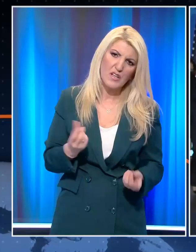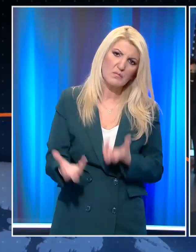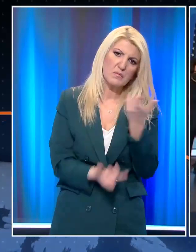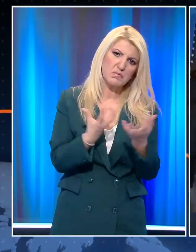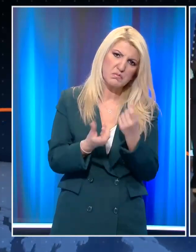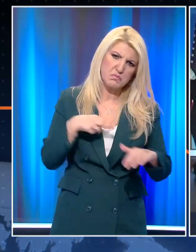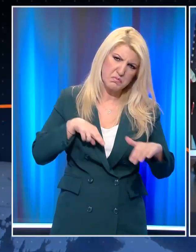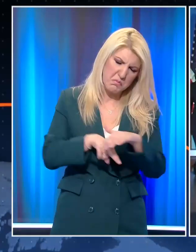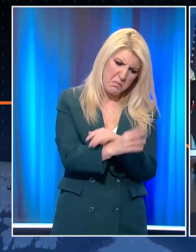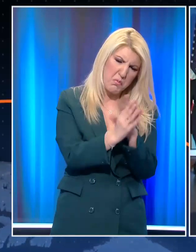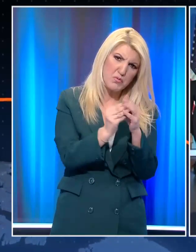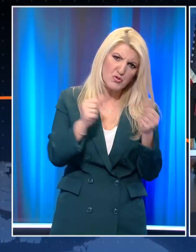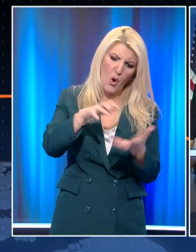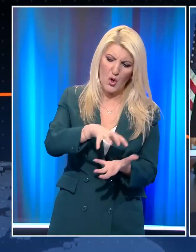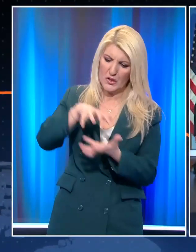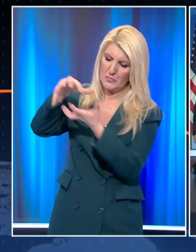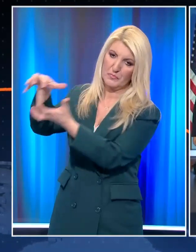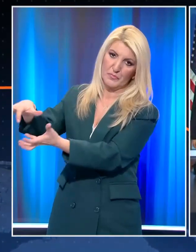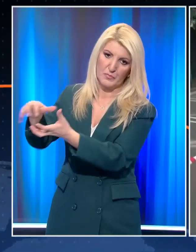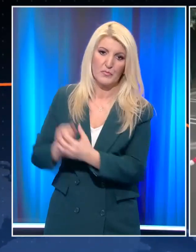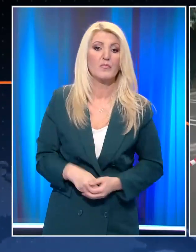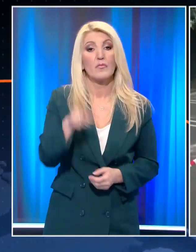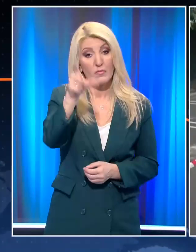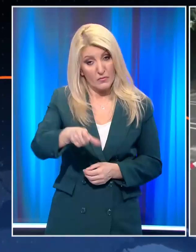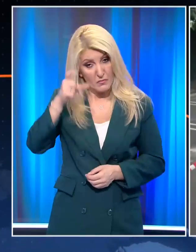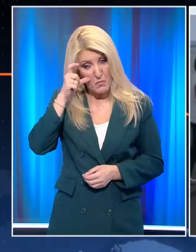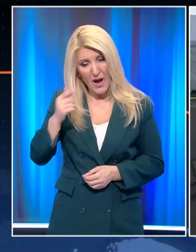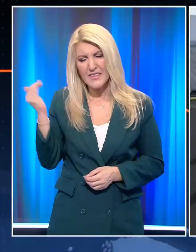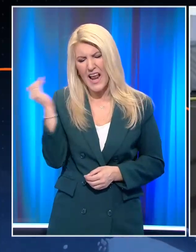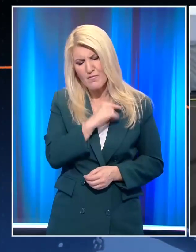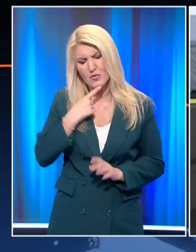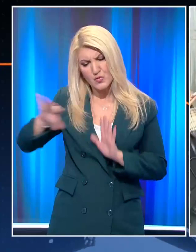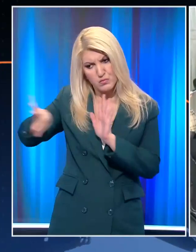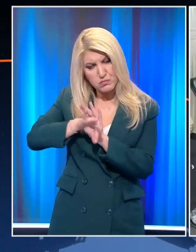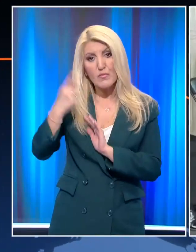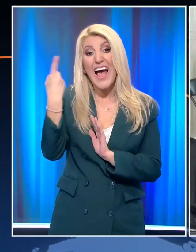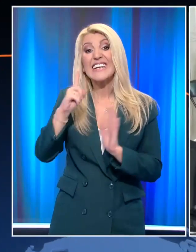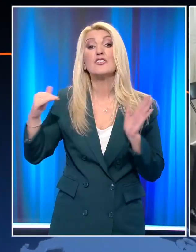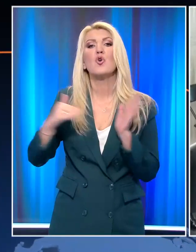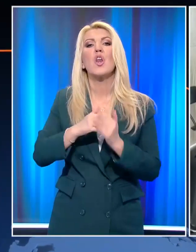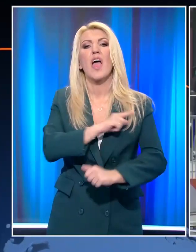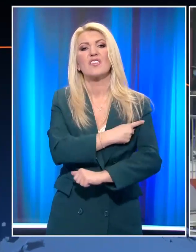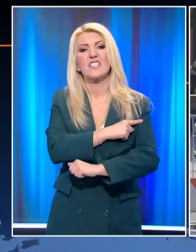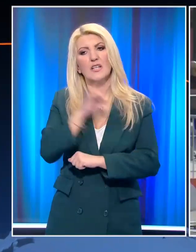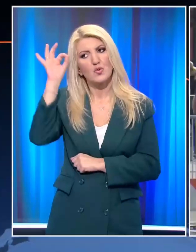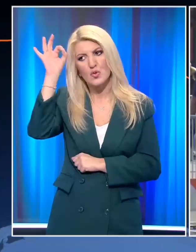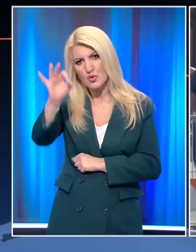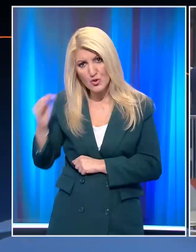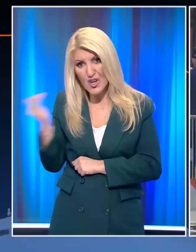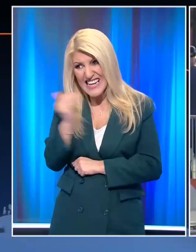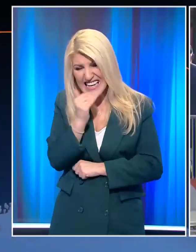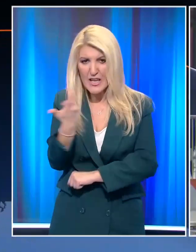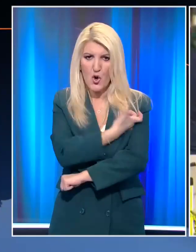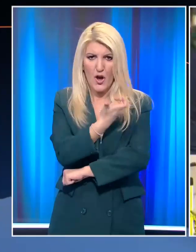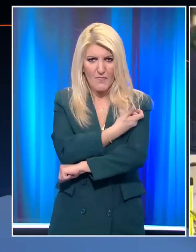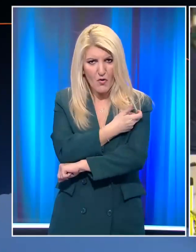ρίξει 100.000 περισσότερους γιατρούς στη μάχη των εμβολιασμών, ενώ είπε πως θα ενεργοποιήσει και το νόμο περί αμυντικής παραγωγής για να